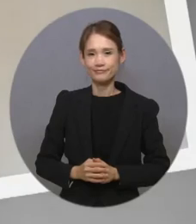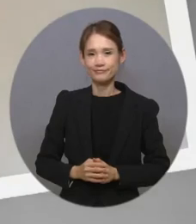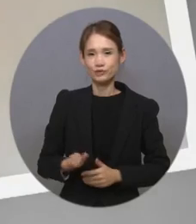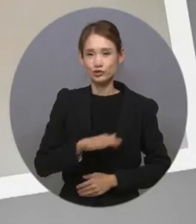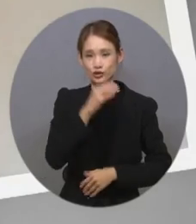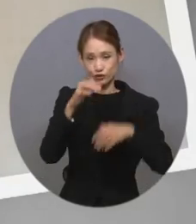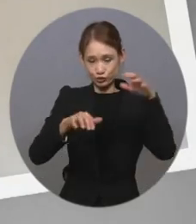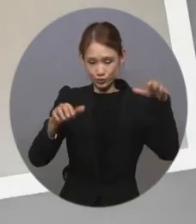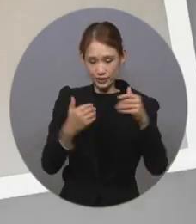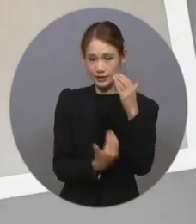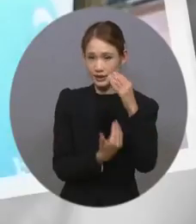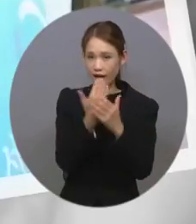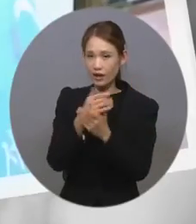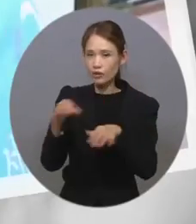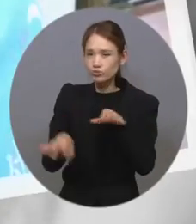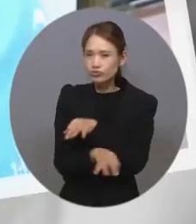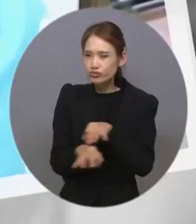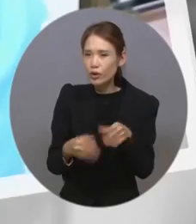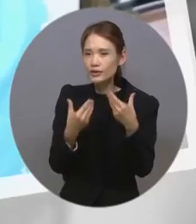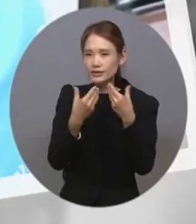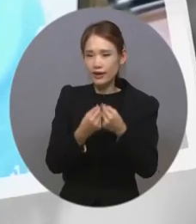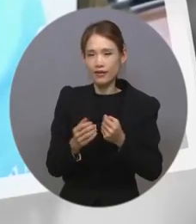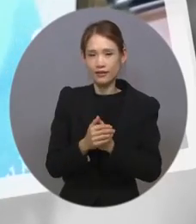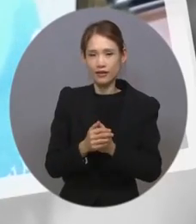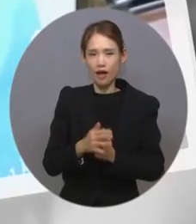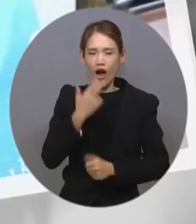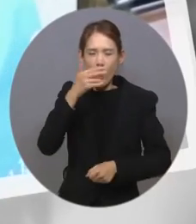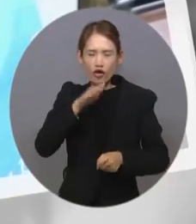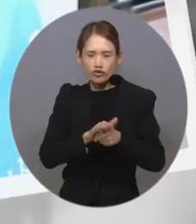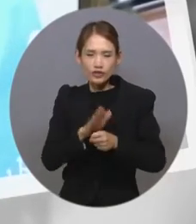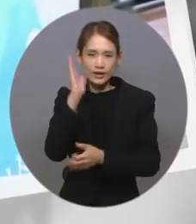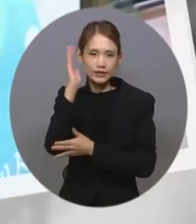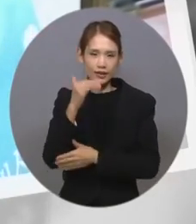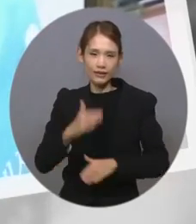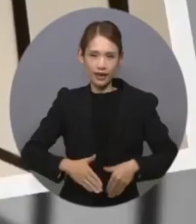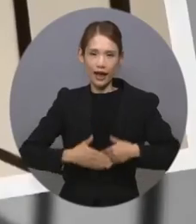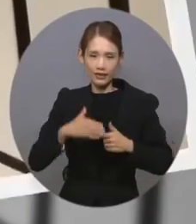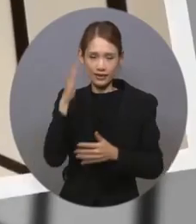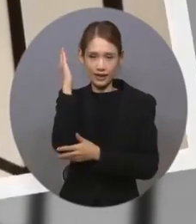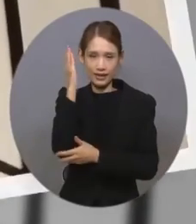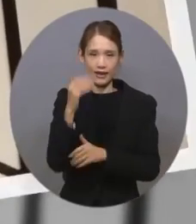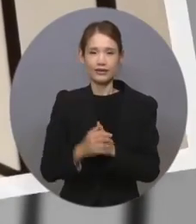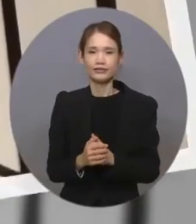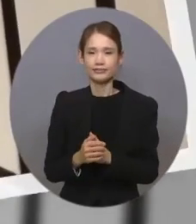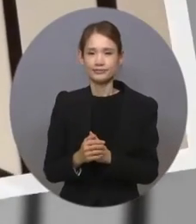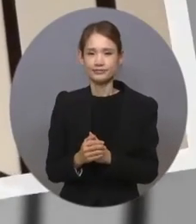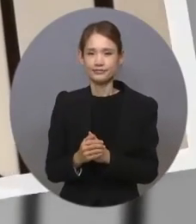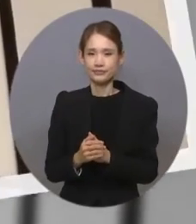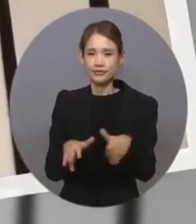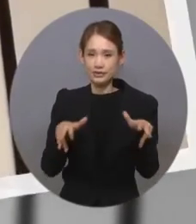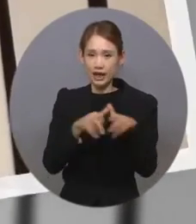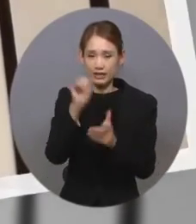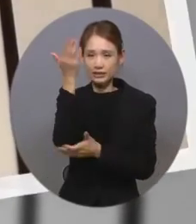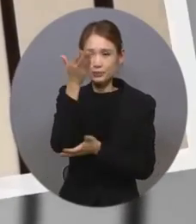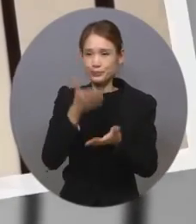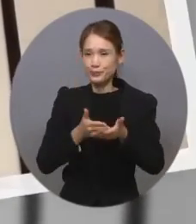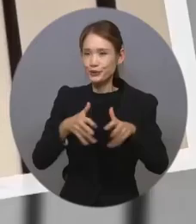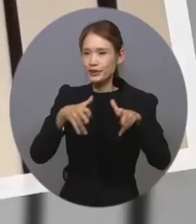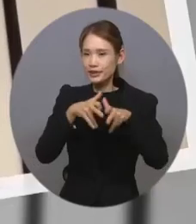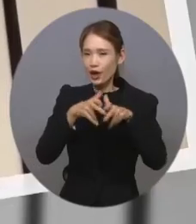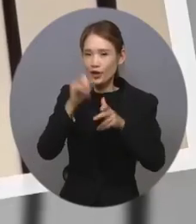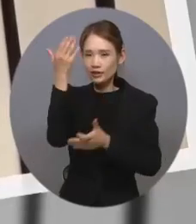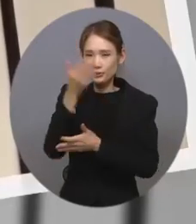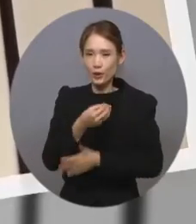우리 주변에서 일어나는 불공정한 사례부터 억울한 사연, 따뜻한 미담까지 장애인신문과